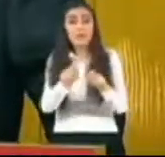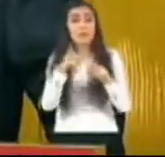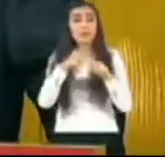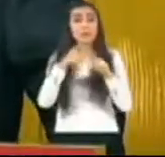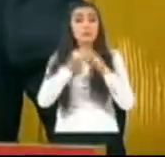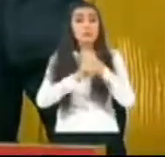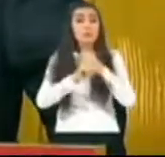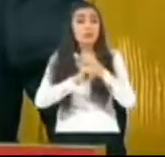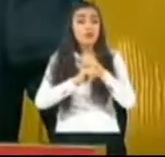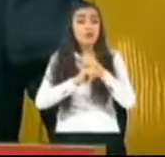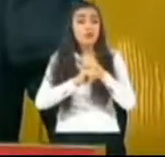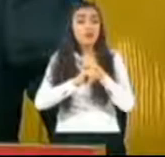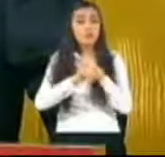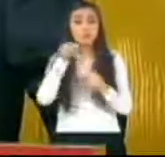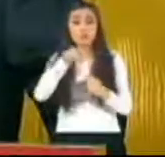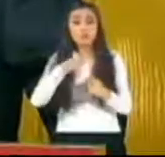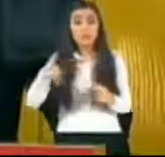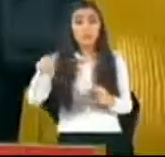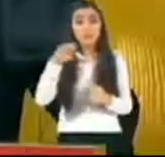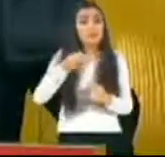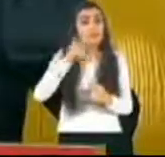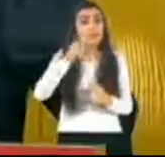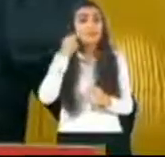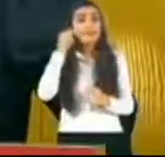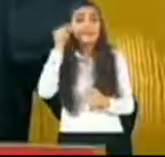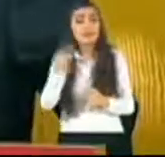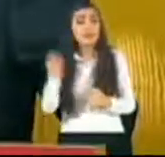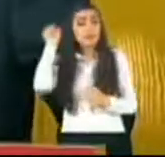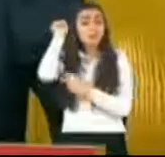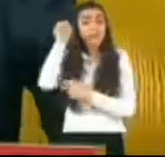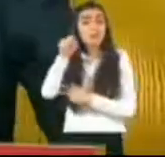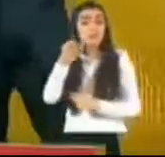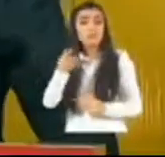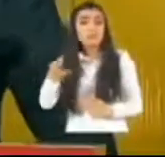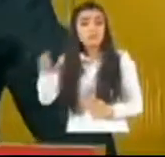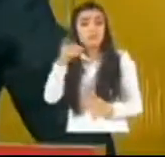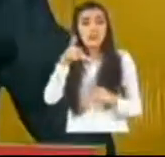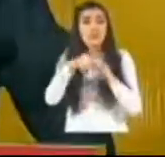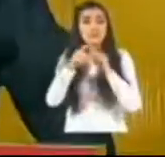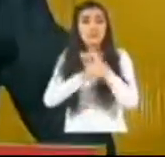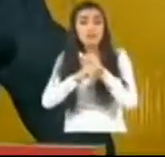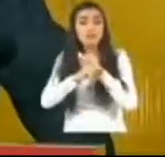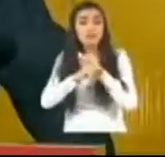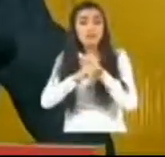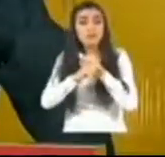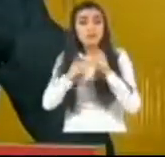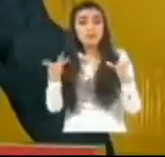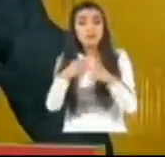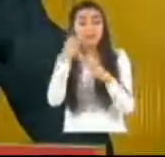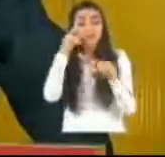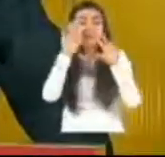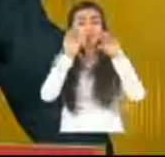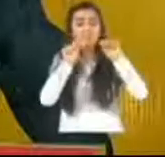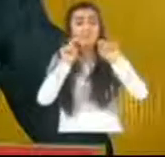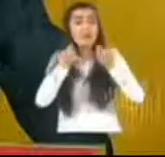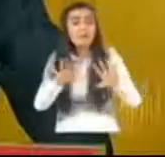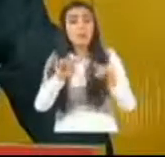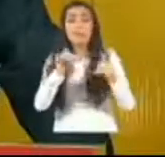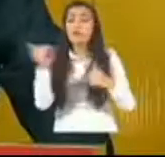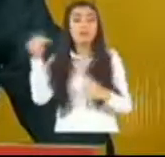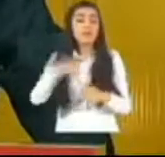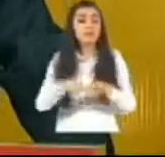terör baronlarına, bunların tetikçisi insanlık düşmanı terör çetelerine göz yummayacak,